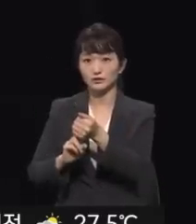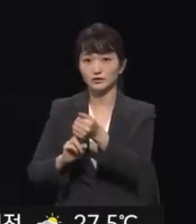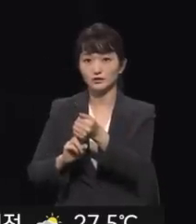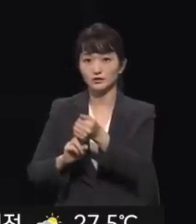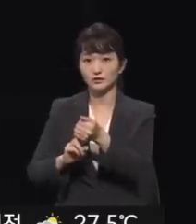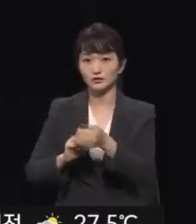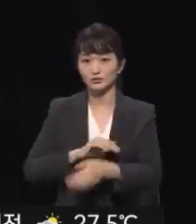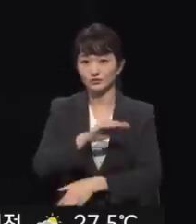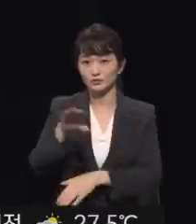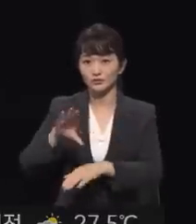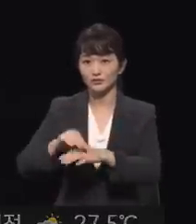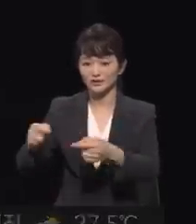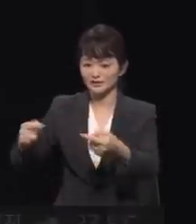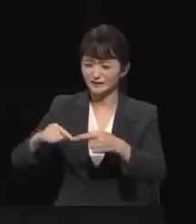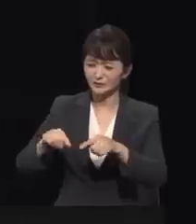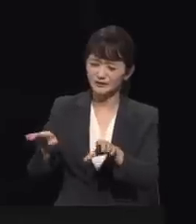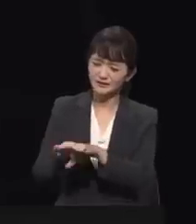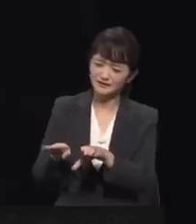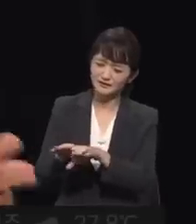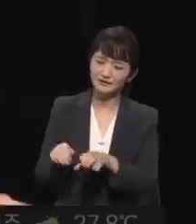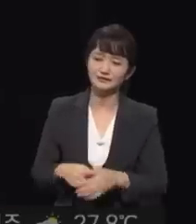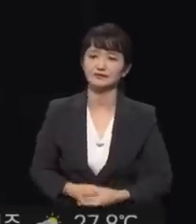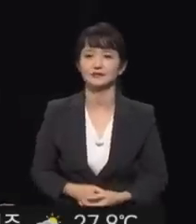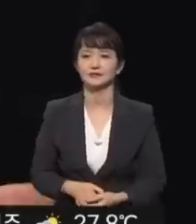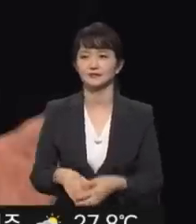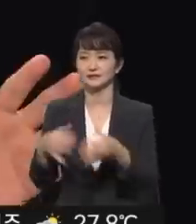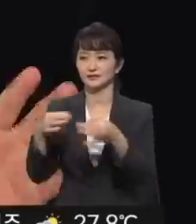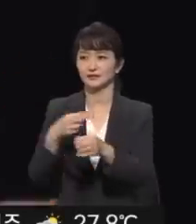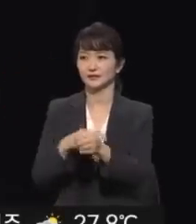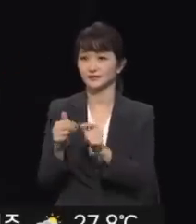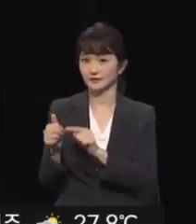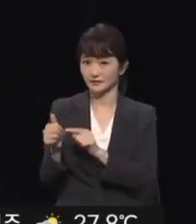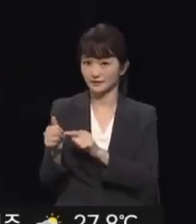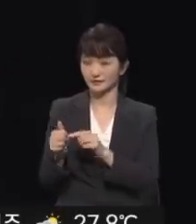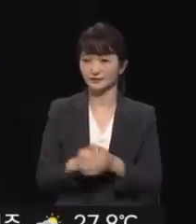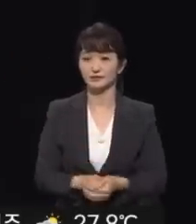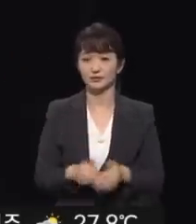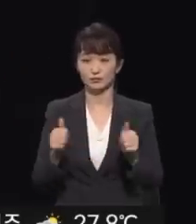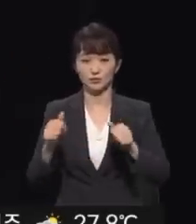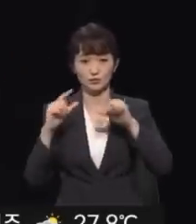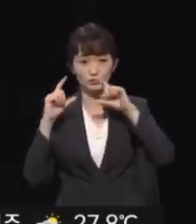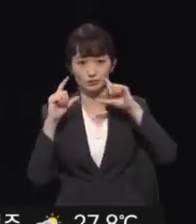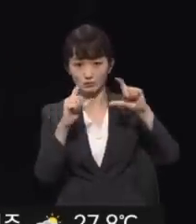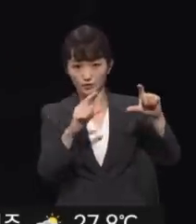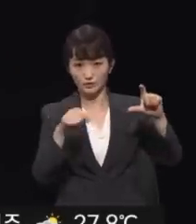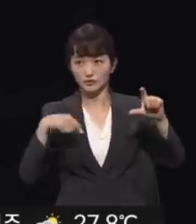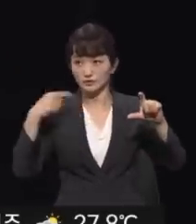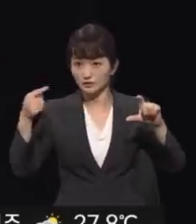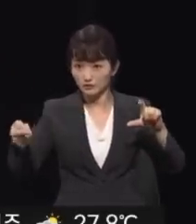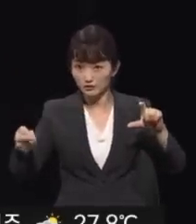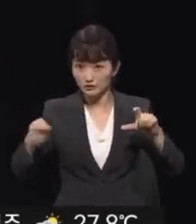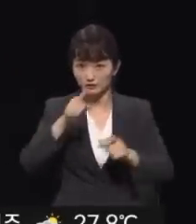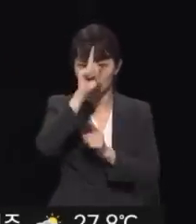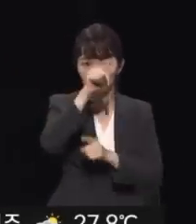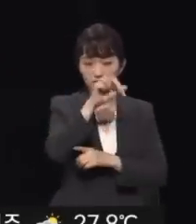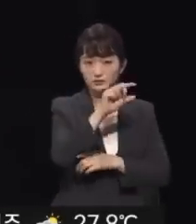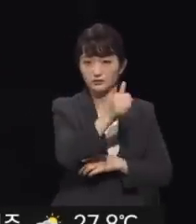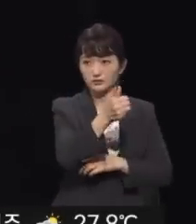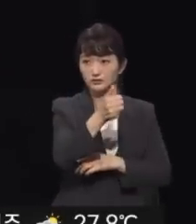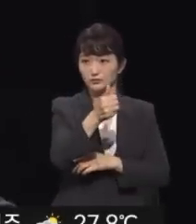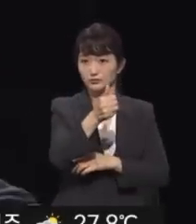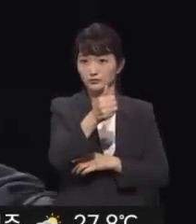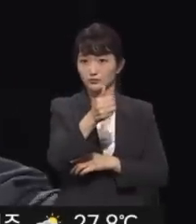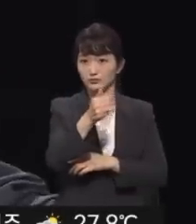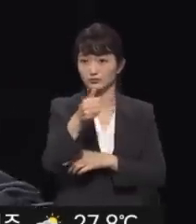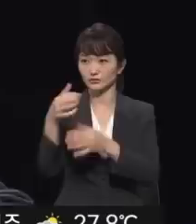입니까 낮고 많습니다 김대식 교수님은 자 처음 실험 결과 나온 데이 나눈 다음에 예 이석재 평 통한 했었네